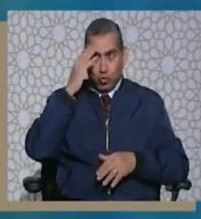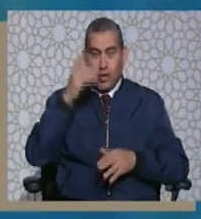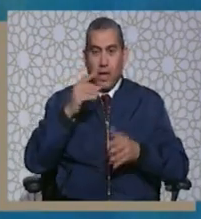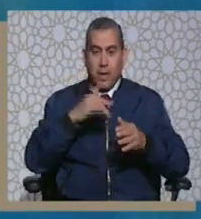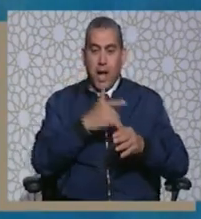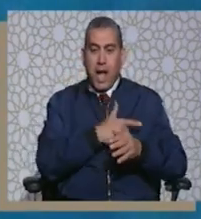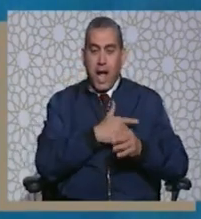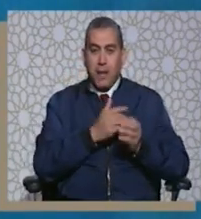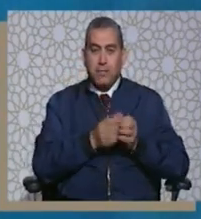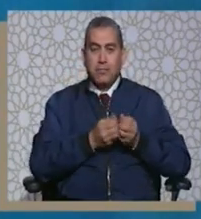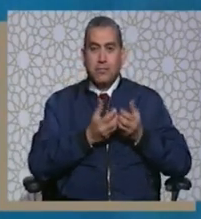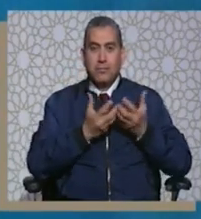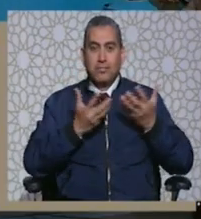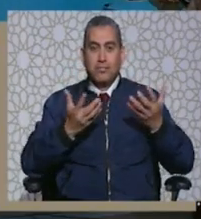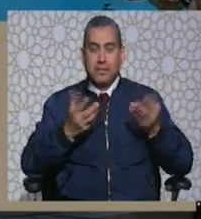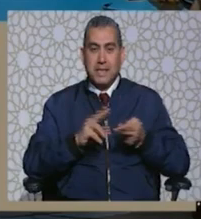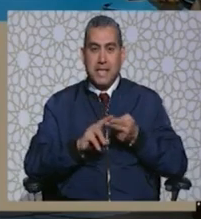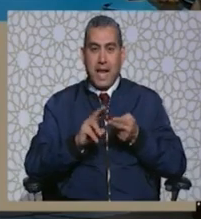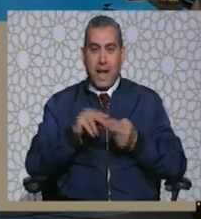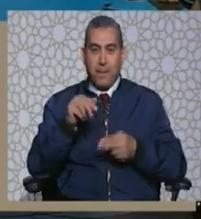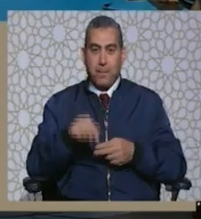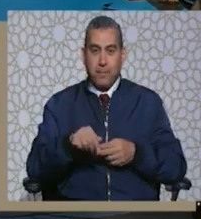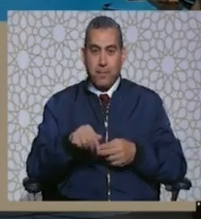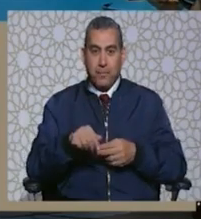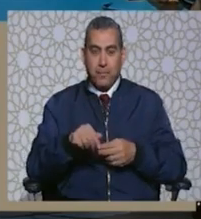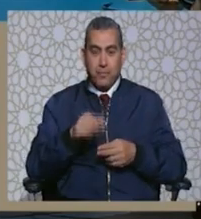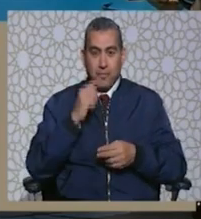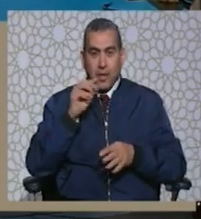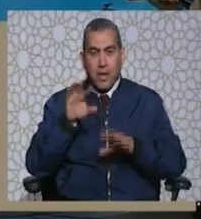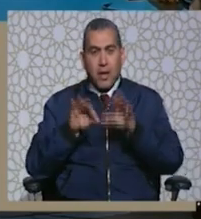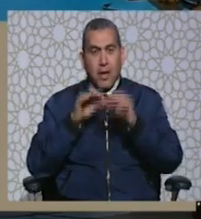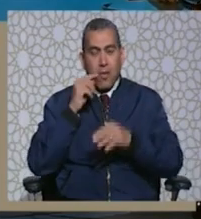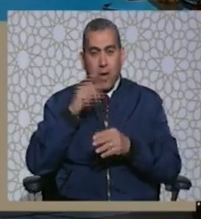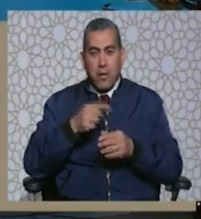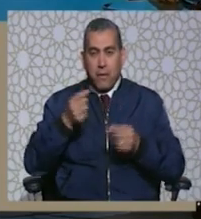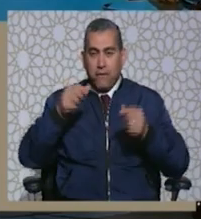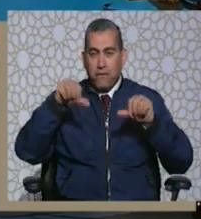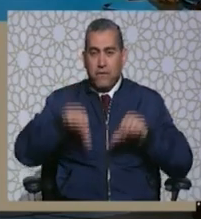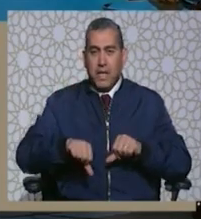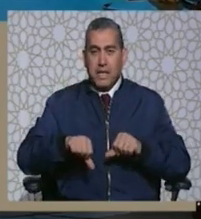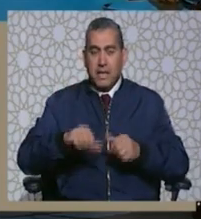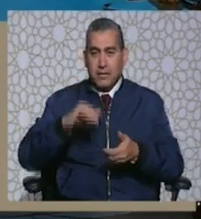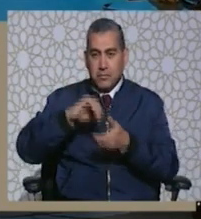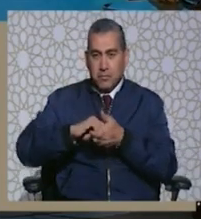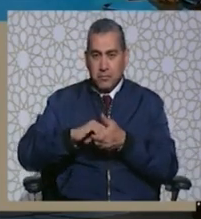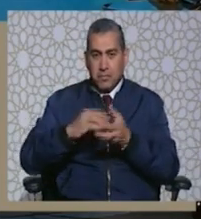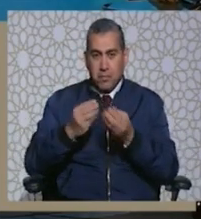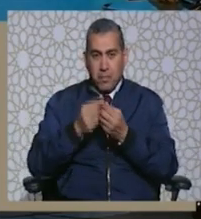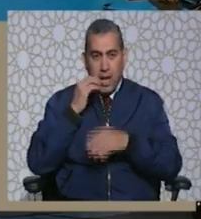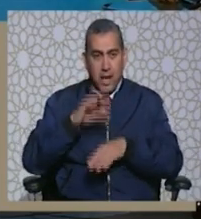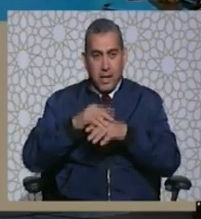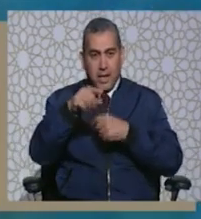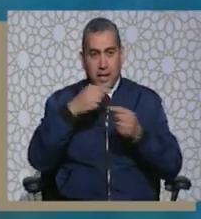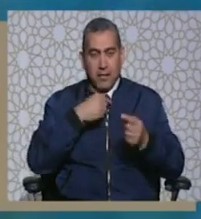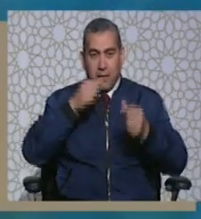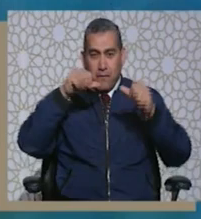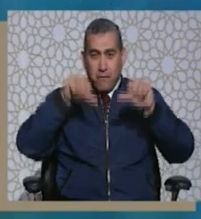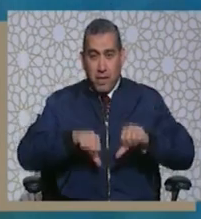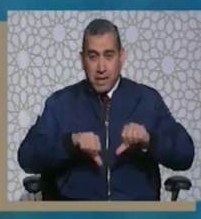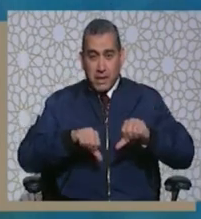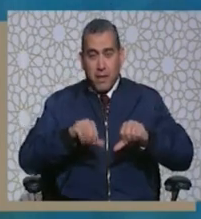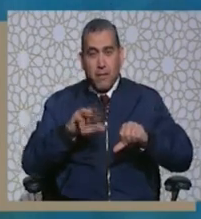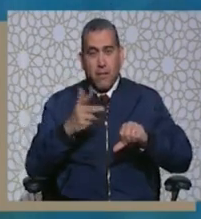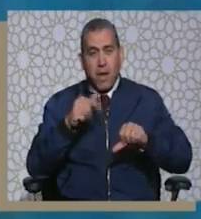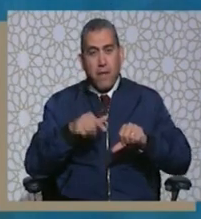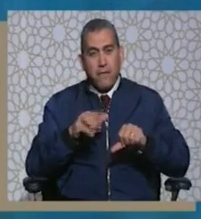القلب السلام ومن الاشياء اللي بتفسد العلاقه بينا وبين احبابنا حاجه